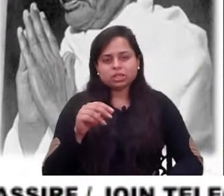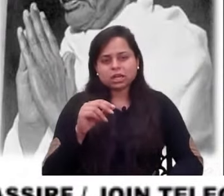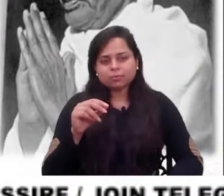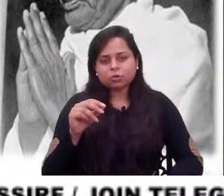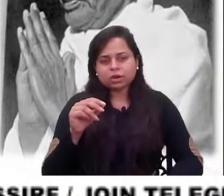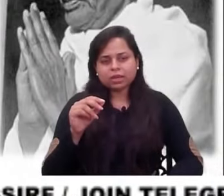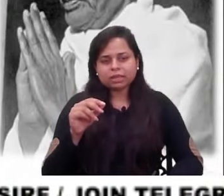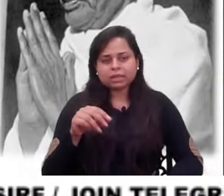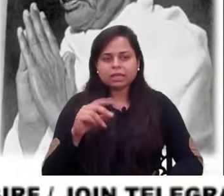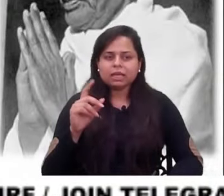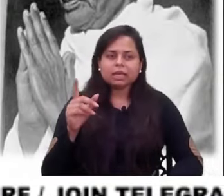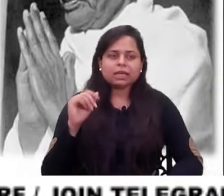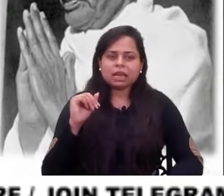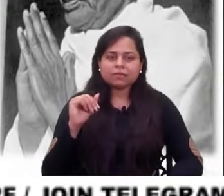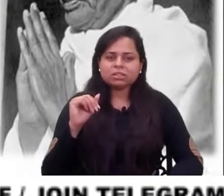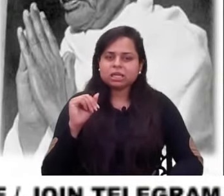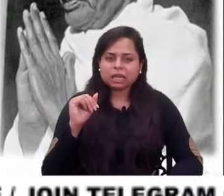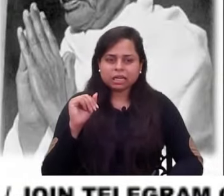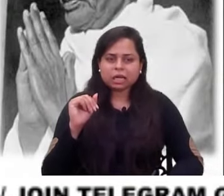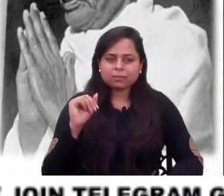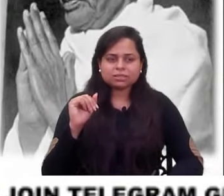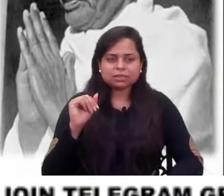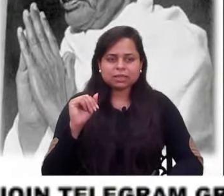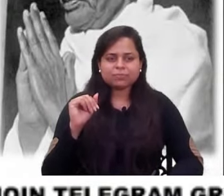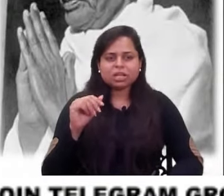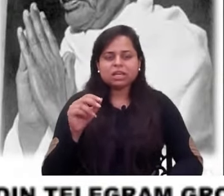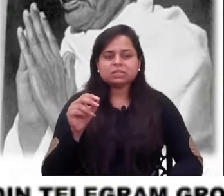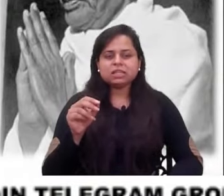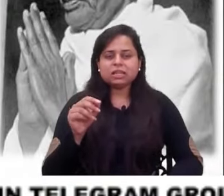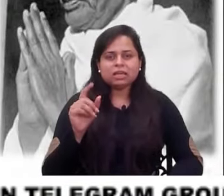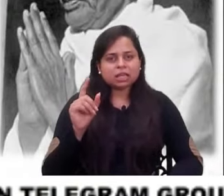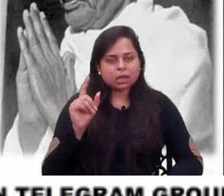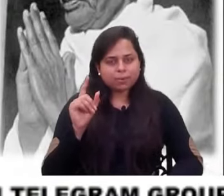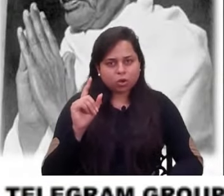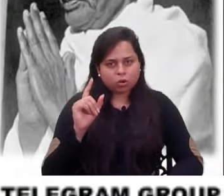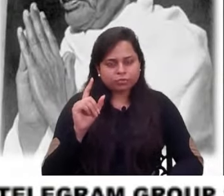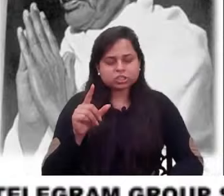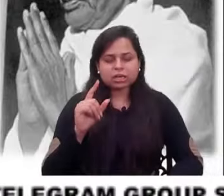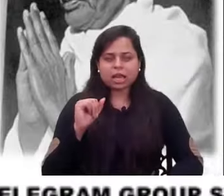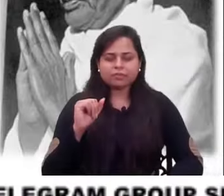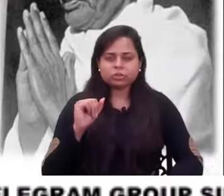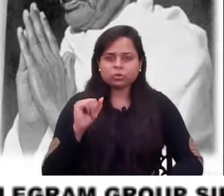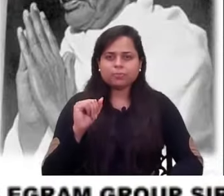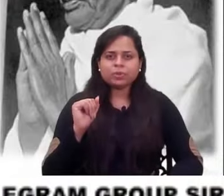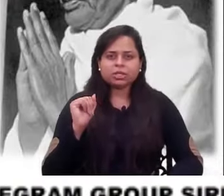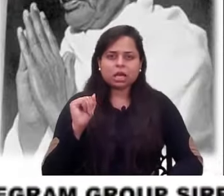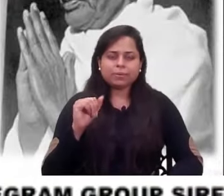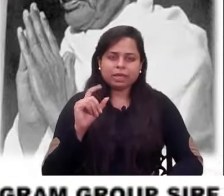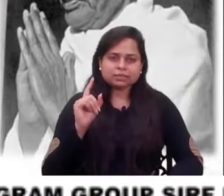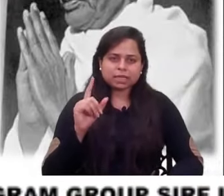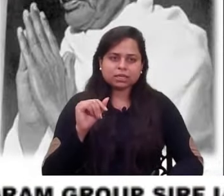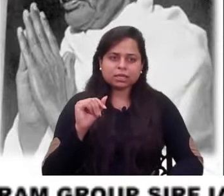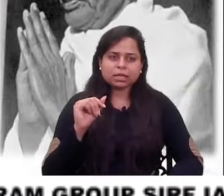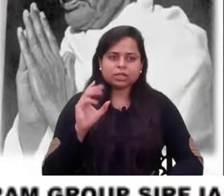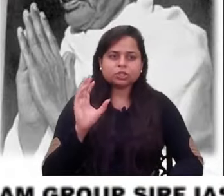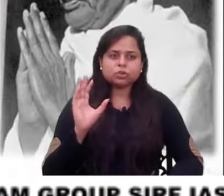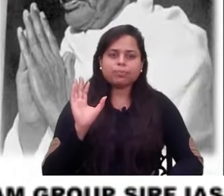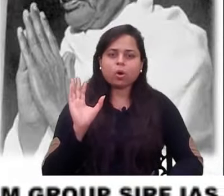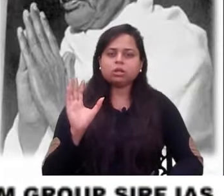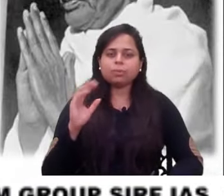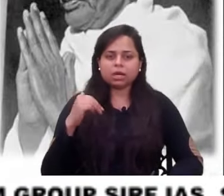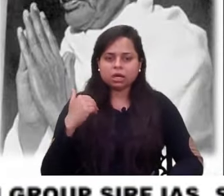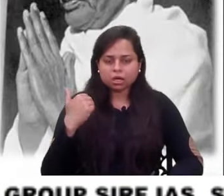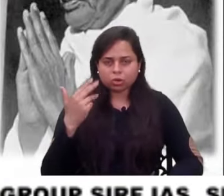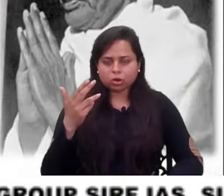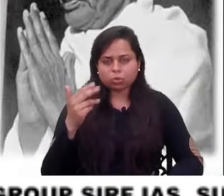काम करने के लिए यहां पर ऑफिशियल लैंग्वेज आपको यहां पर सेलेक्ट करने का